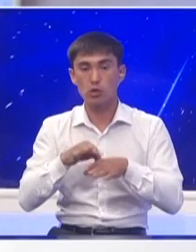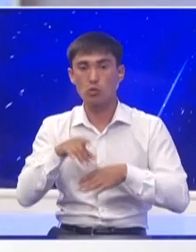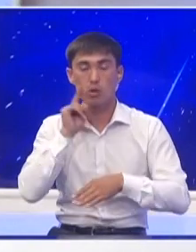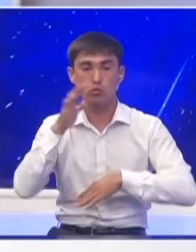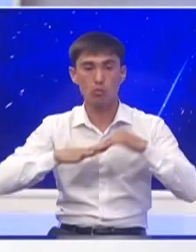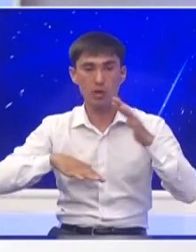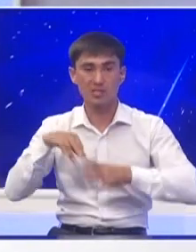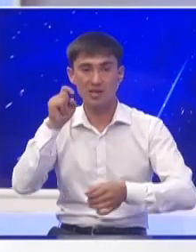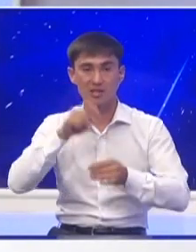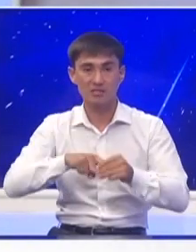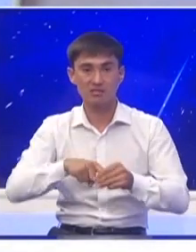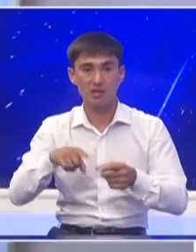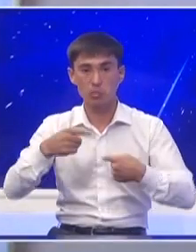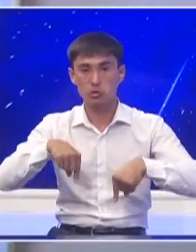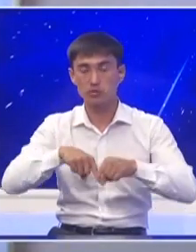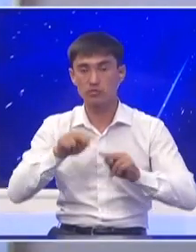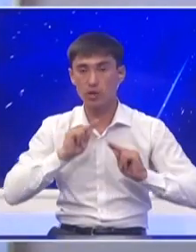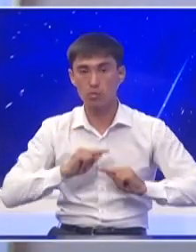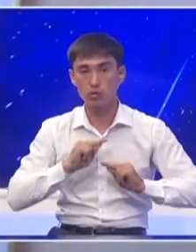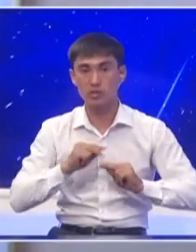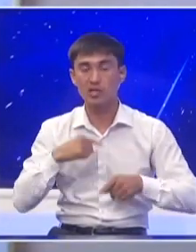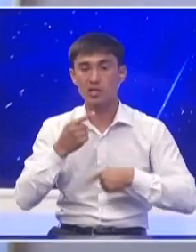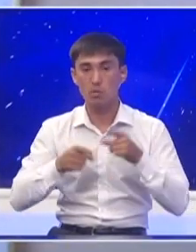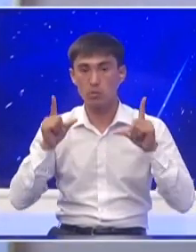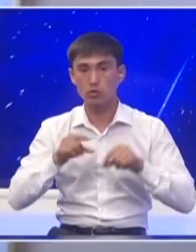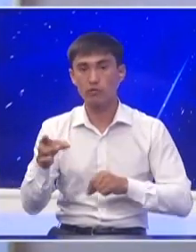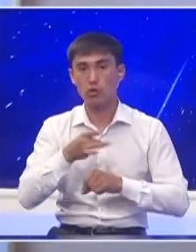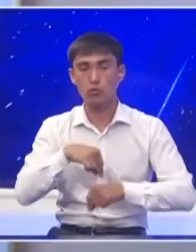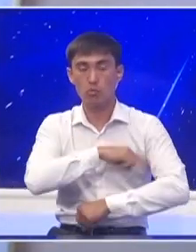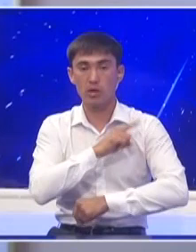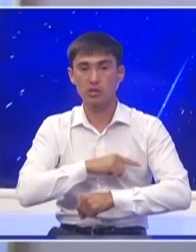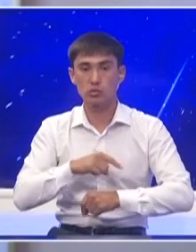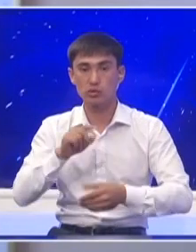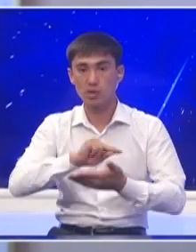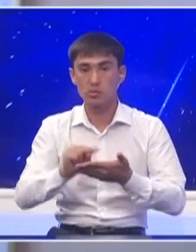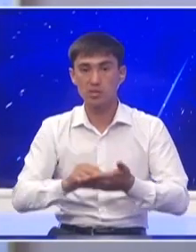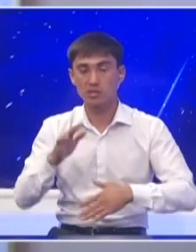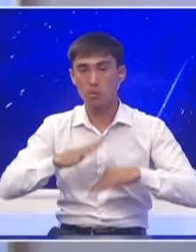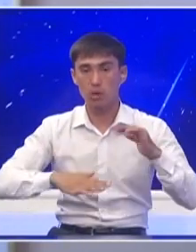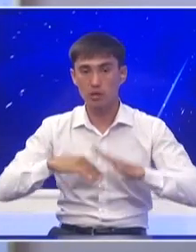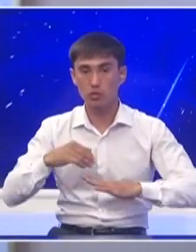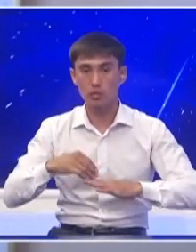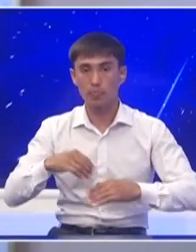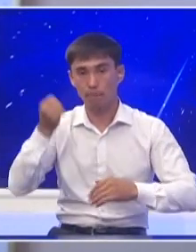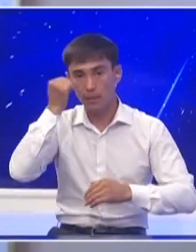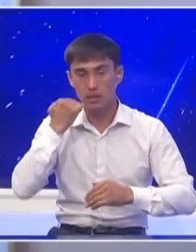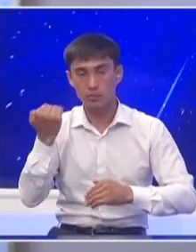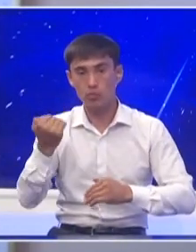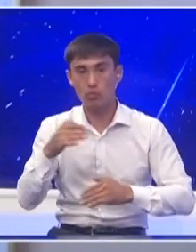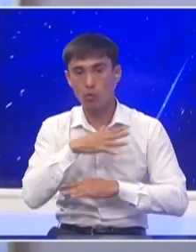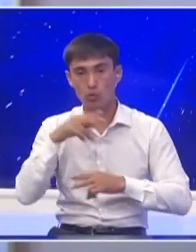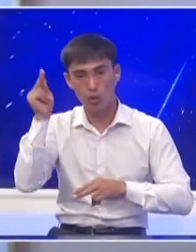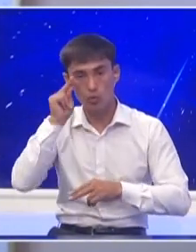практику, зарегистрировался на общественные работы, затем прошел в районную больницу и записался на практику, благодаря чему